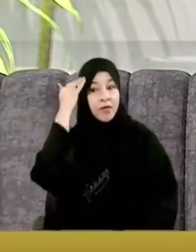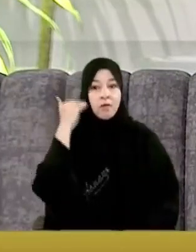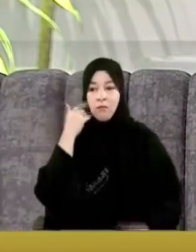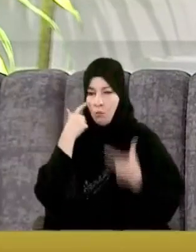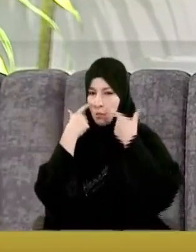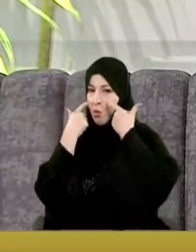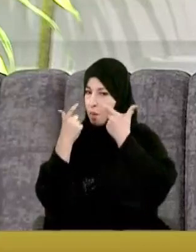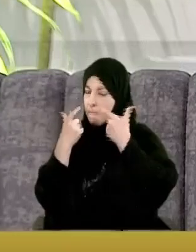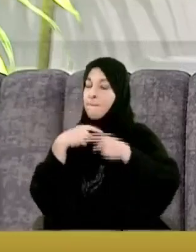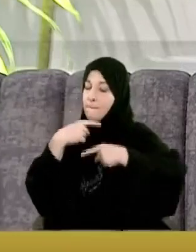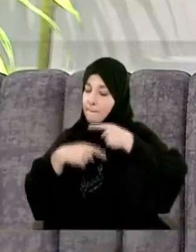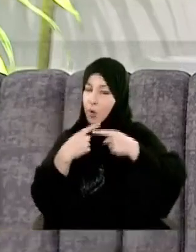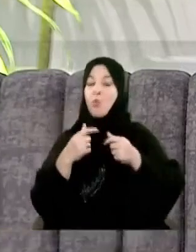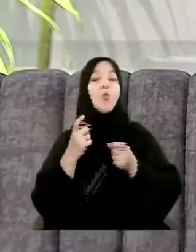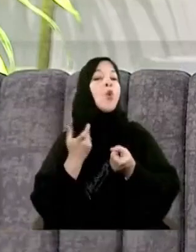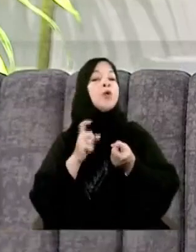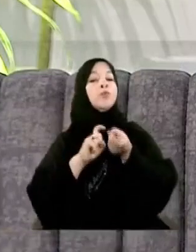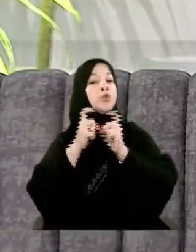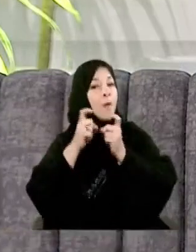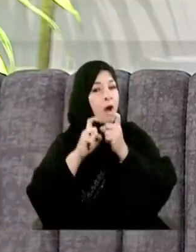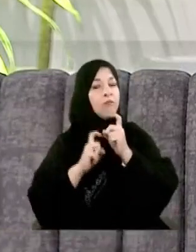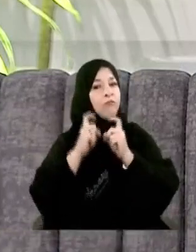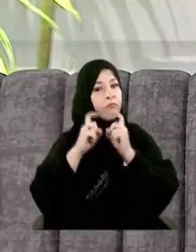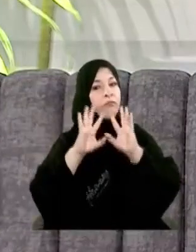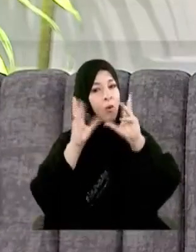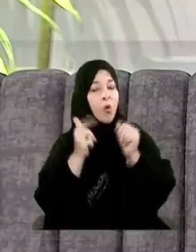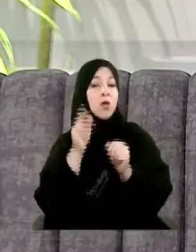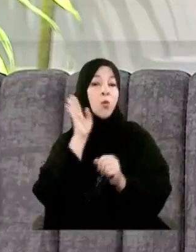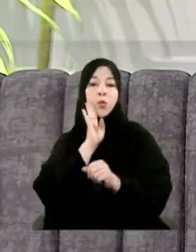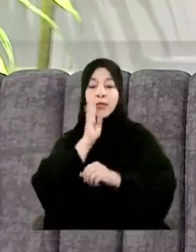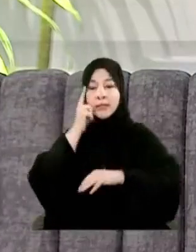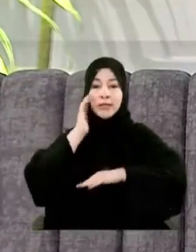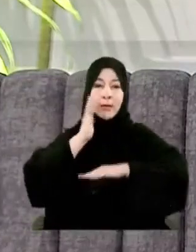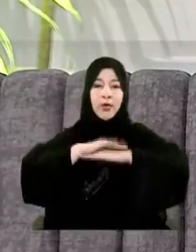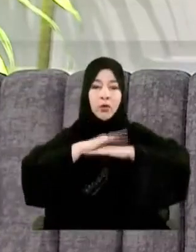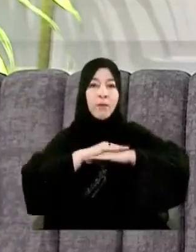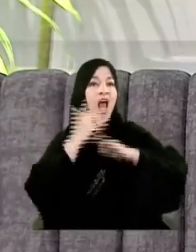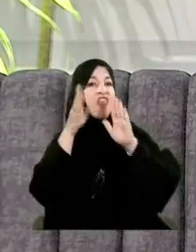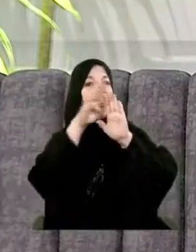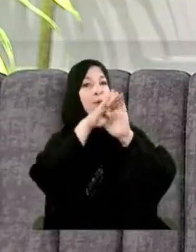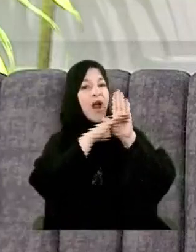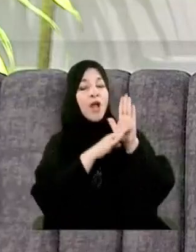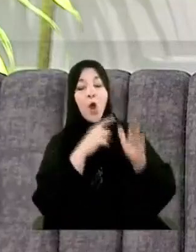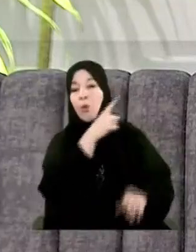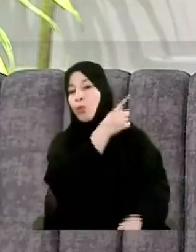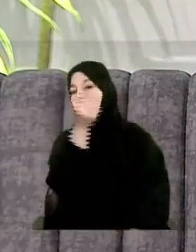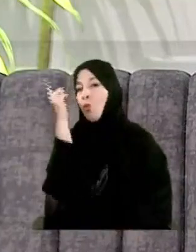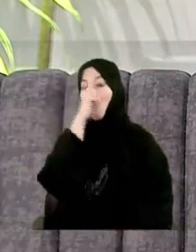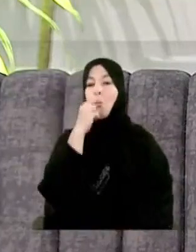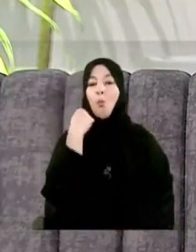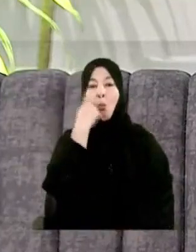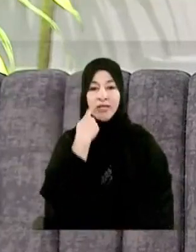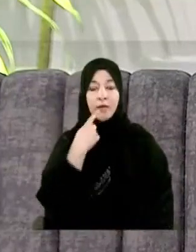بالاهتمام بهذا نوعية من المسابقات العلمية. وزارة التربية والتعليم تطبق العديد من البرامج على المستوى الوطني